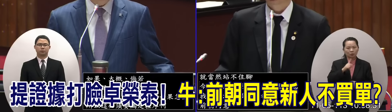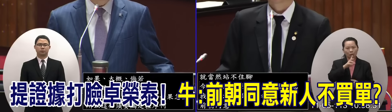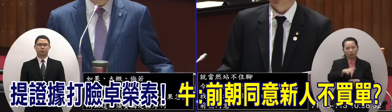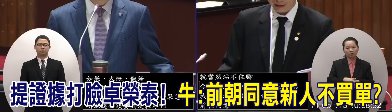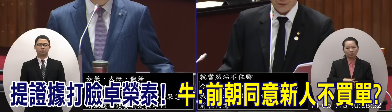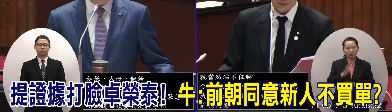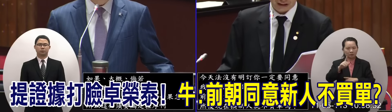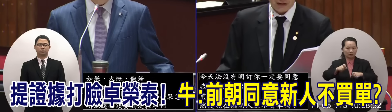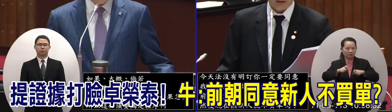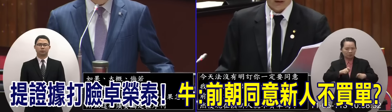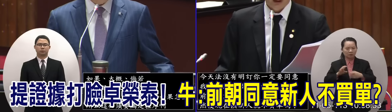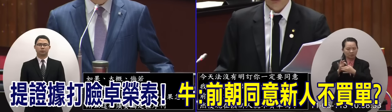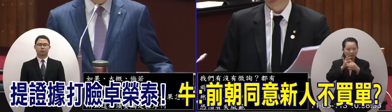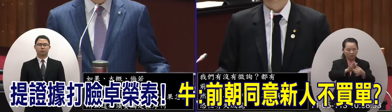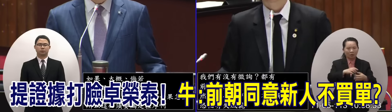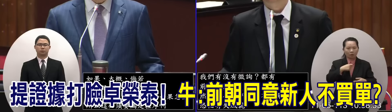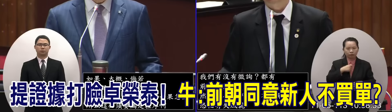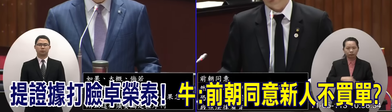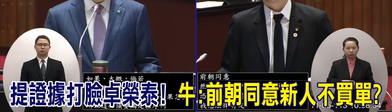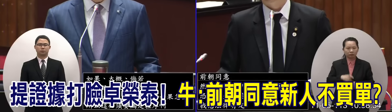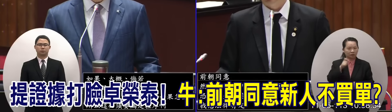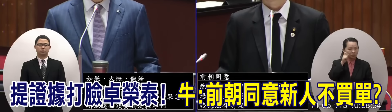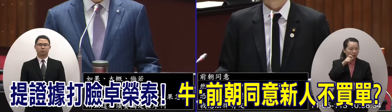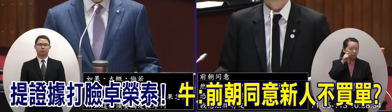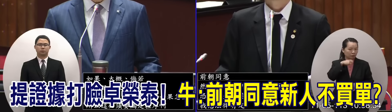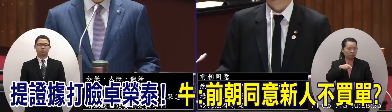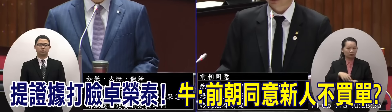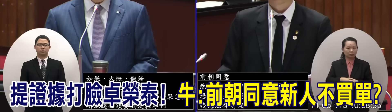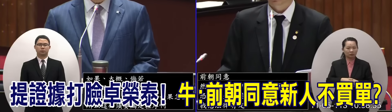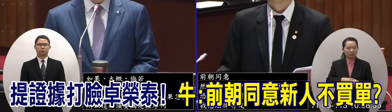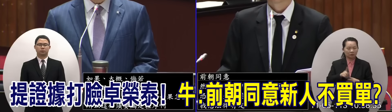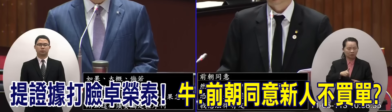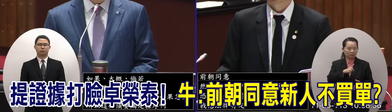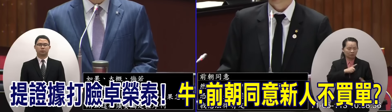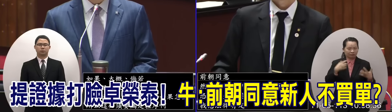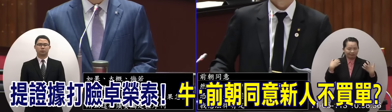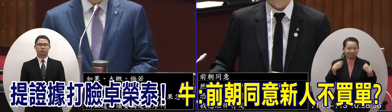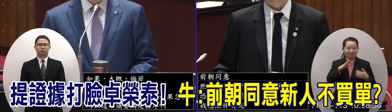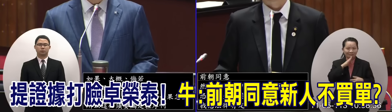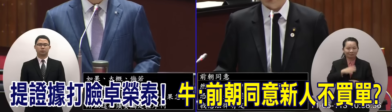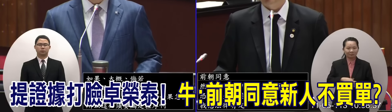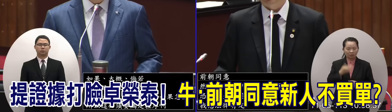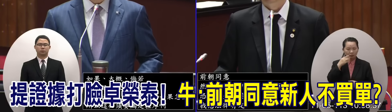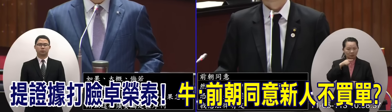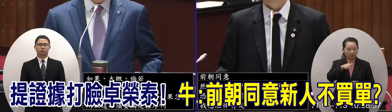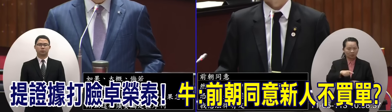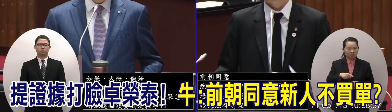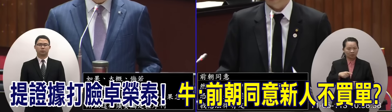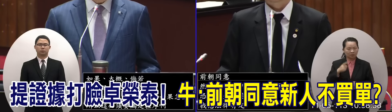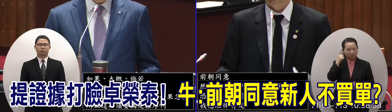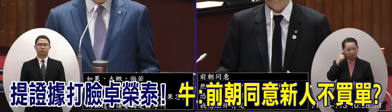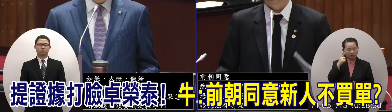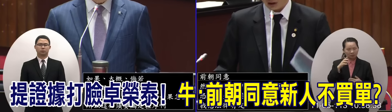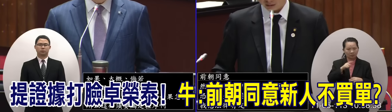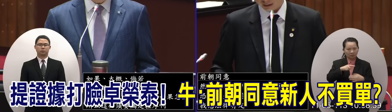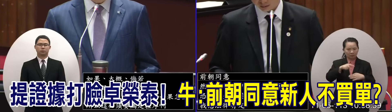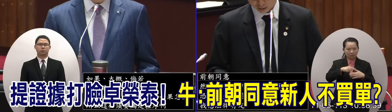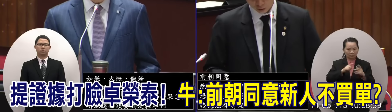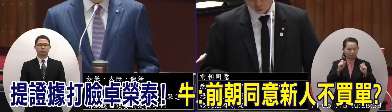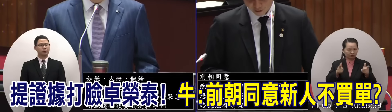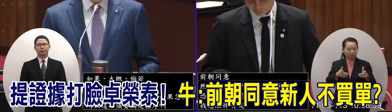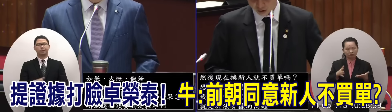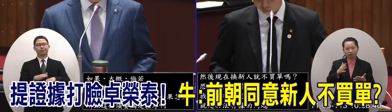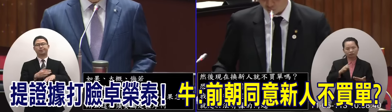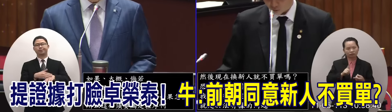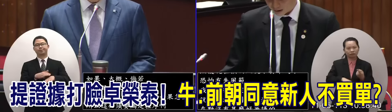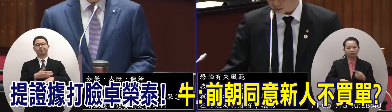策其实都是有延续性的，喜欢或不喜欢哦，多少要有点承担呐。哦，如果说这个事情有双标，恐怕是不太好的事情。好，这点